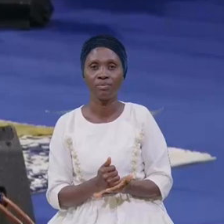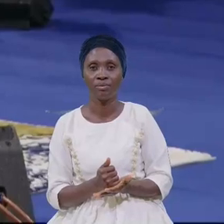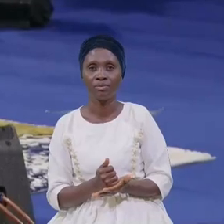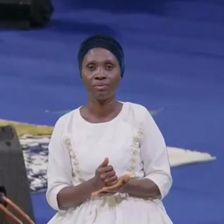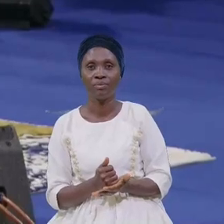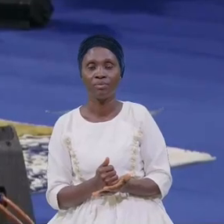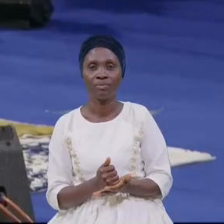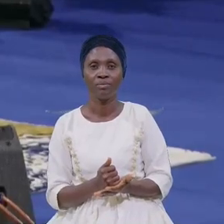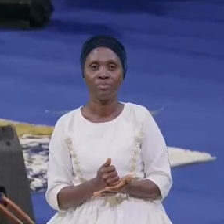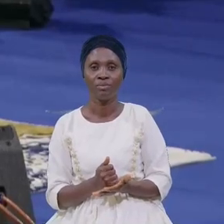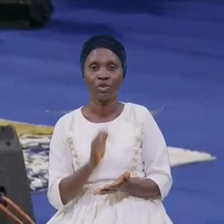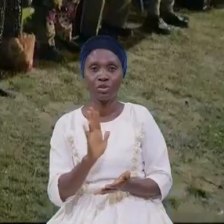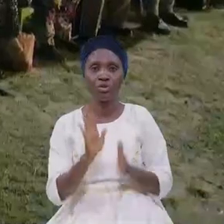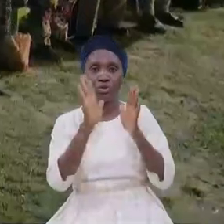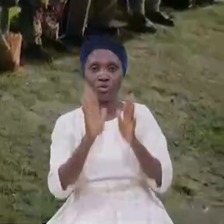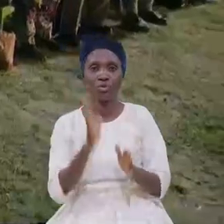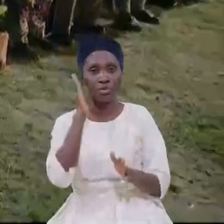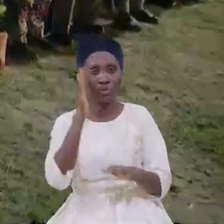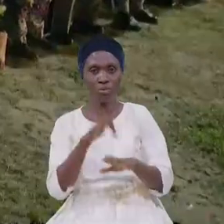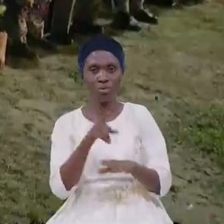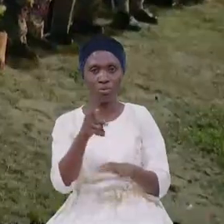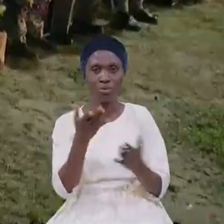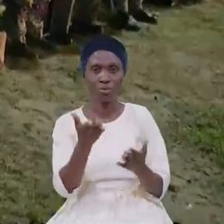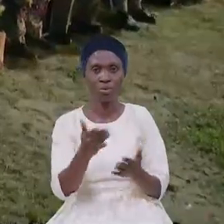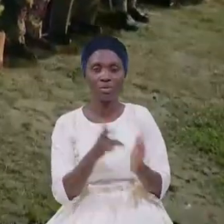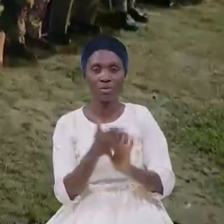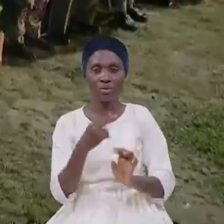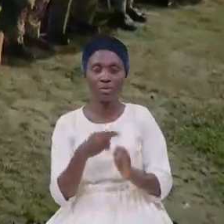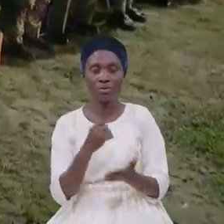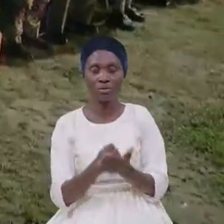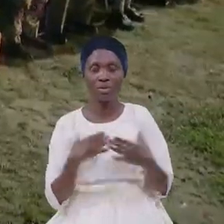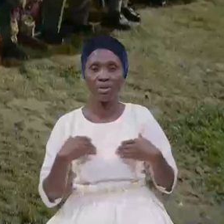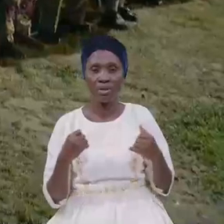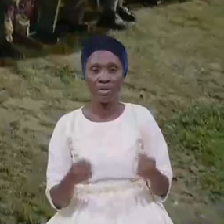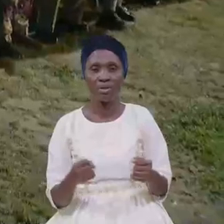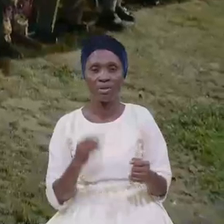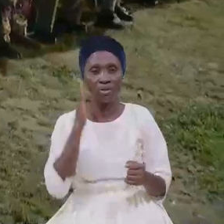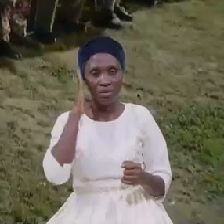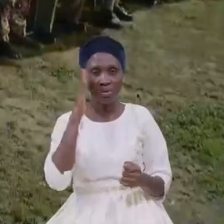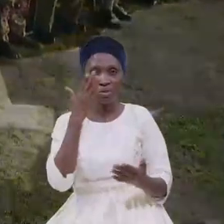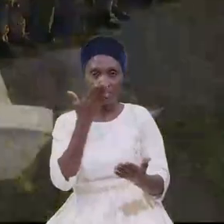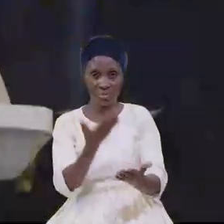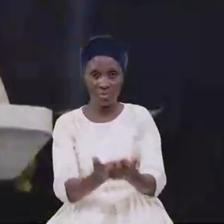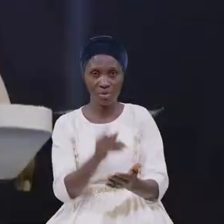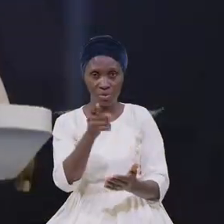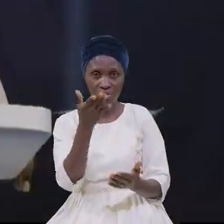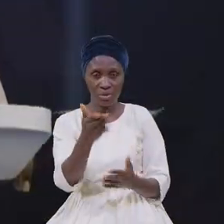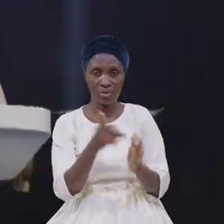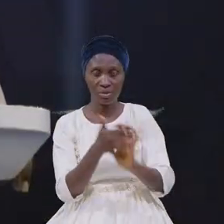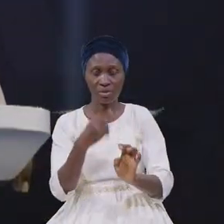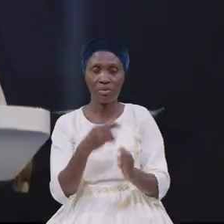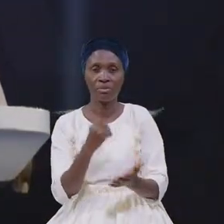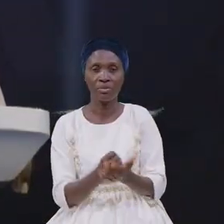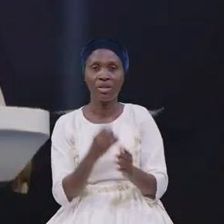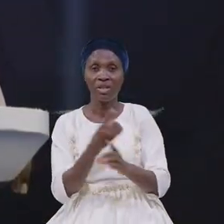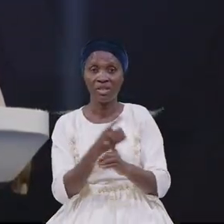Votre miracle vous atteindra là-bas. La guérison vous atteindra là-bas. La